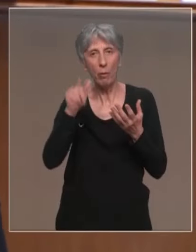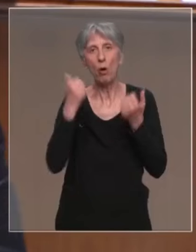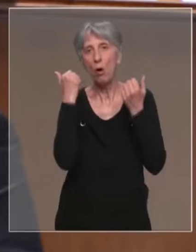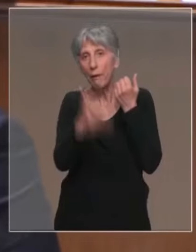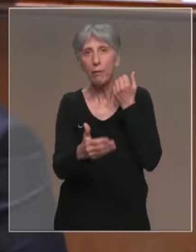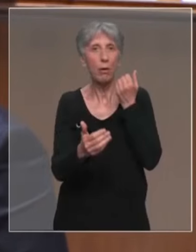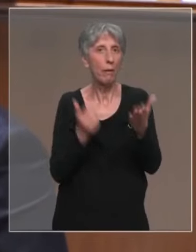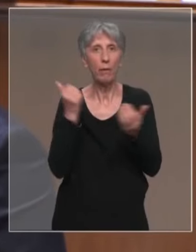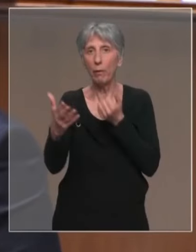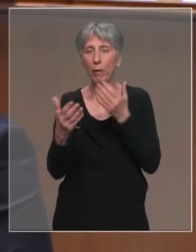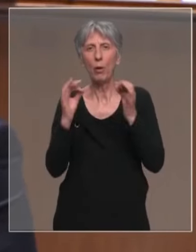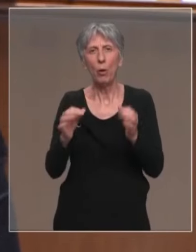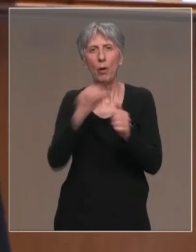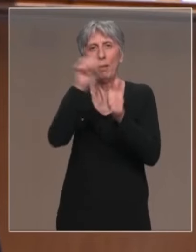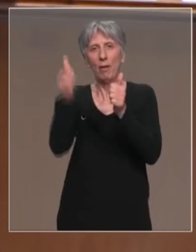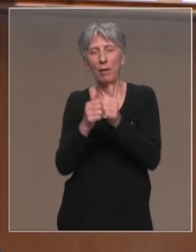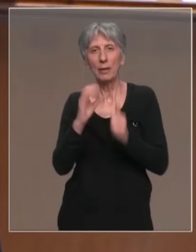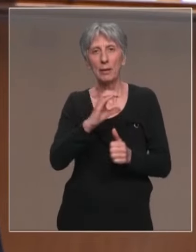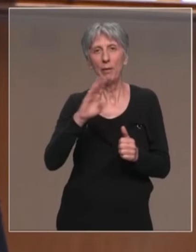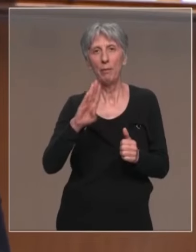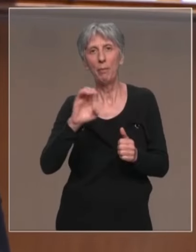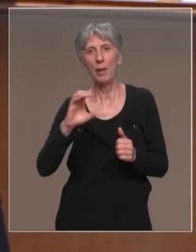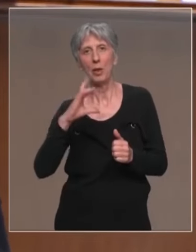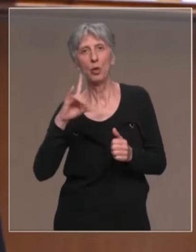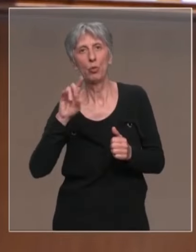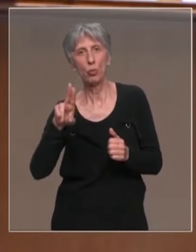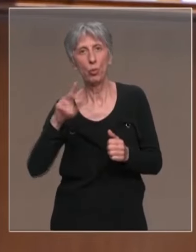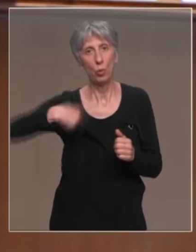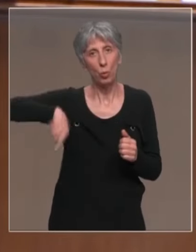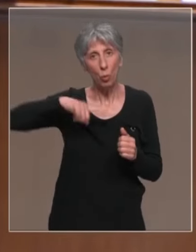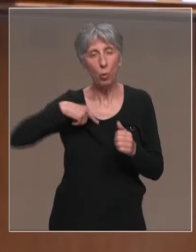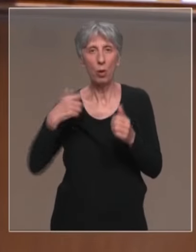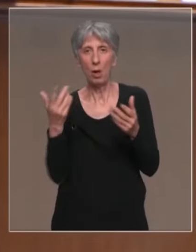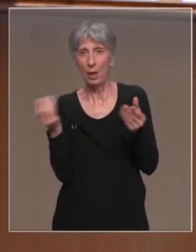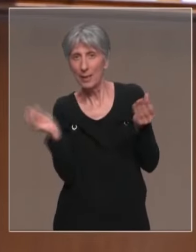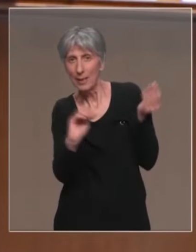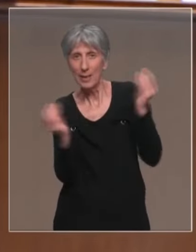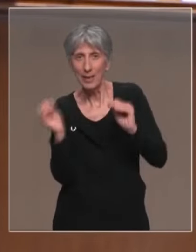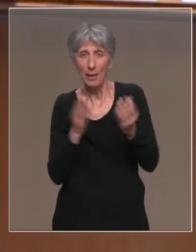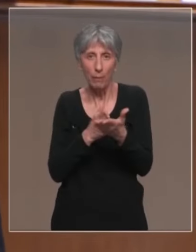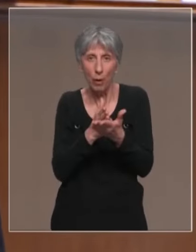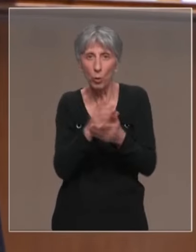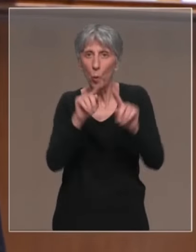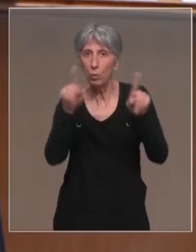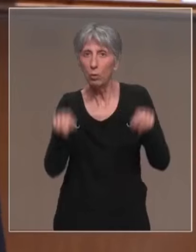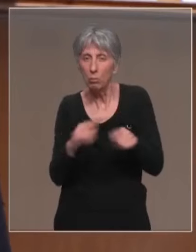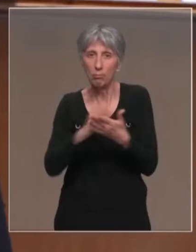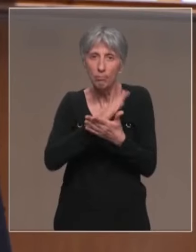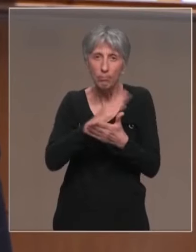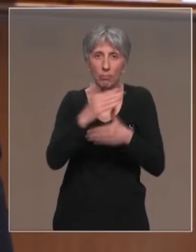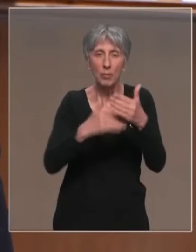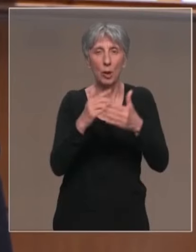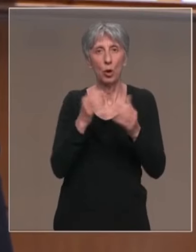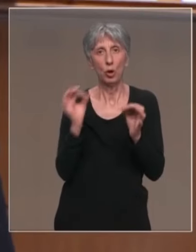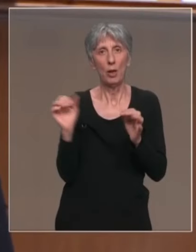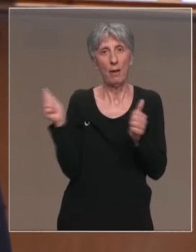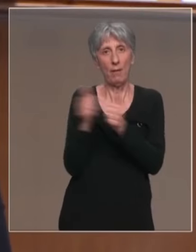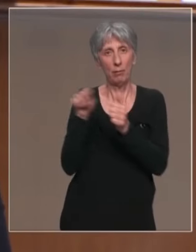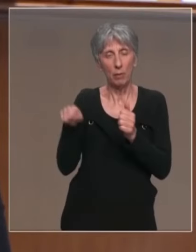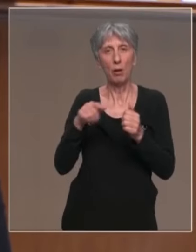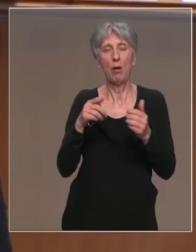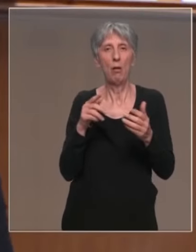aux côtés de Christophe Béchu, depuis maintenant 7 semaines, nous nous activons à réaliser cette feuille de route. Avec Christophe Béchu, nous avons lancé 22